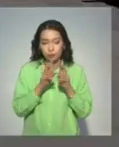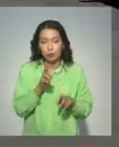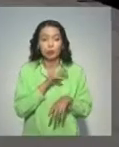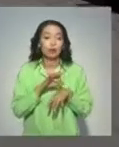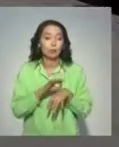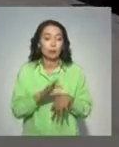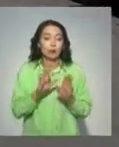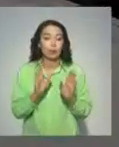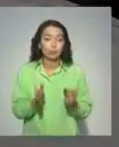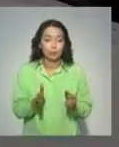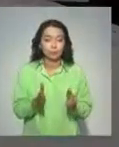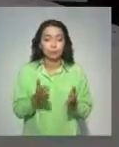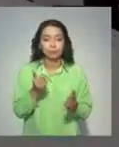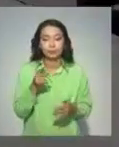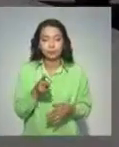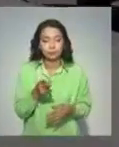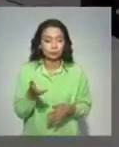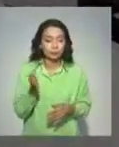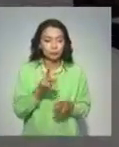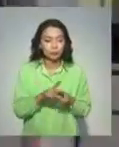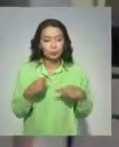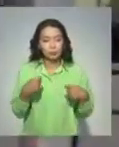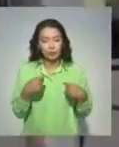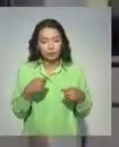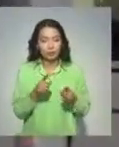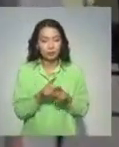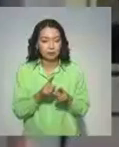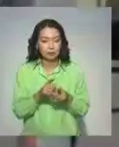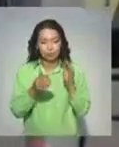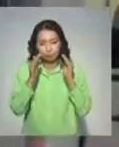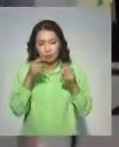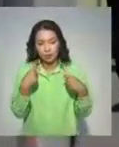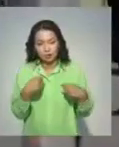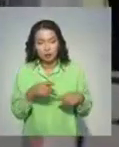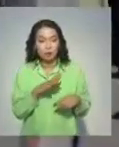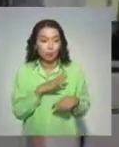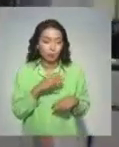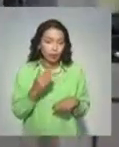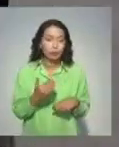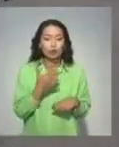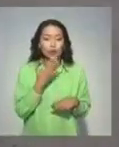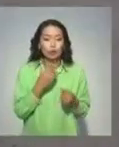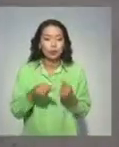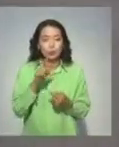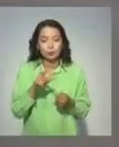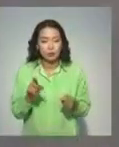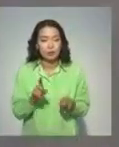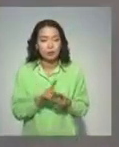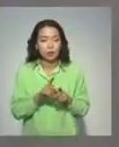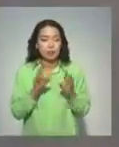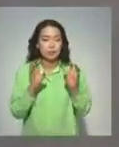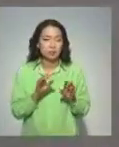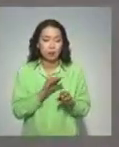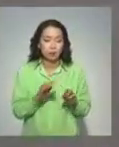жүргізіледі. Былтыр 2000-ға жуық саудагер жабайы саудамен айналысқан, ал жыл басынан бері 300 кәсіпкер заң бұзушылық